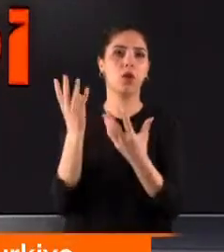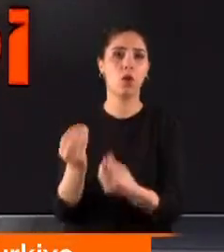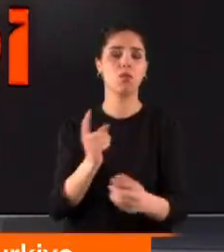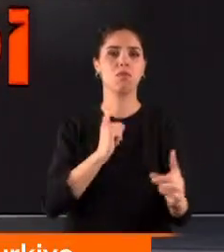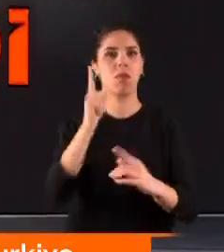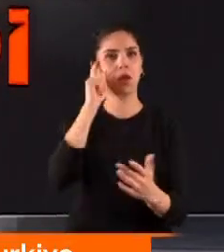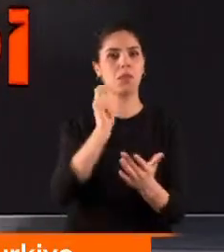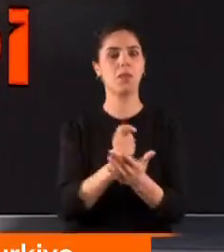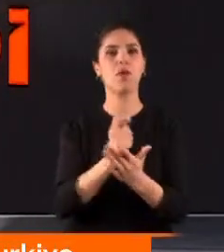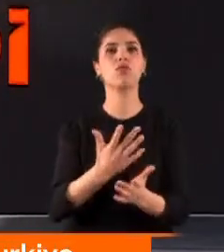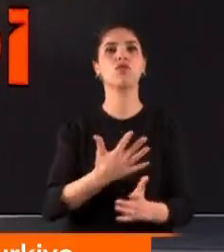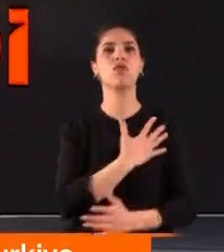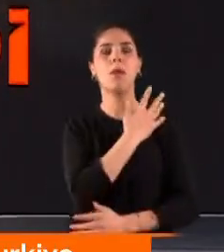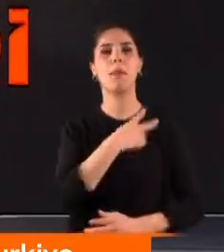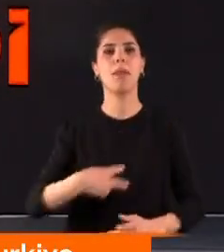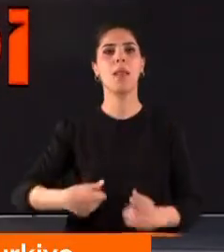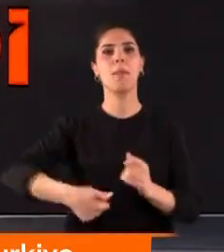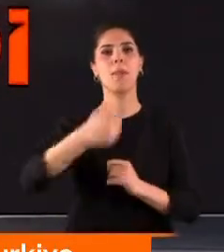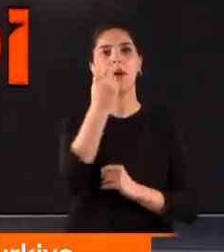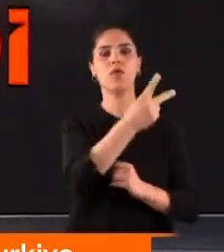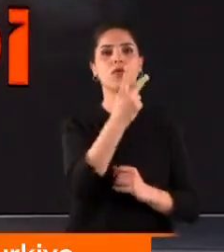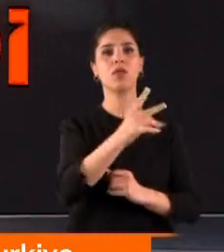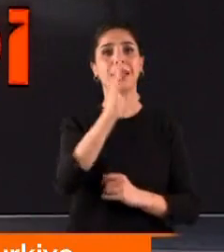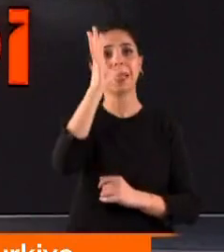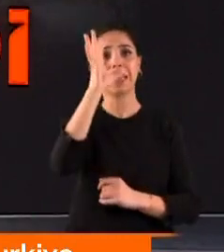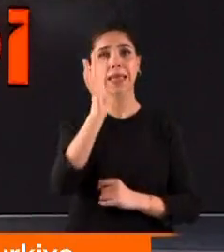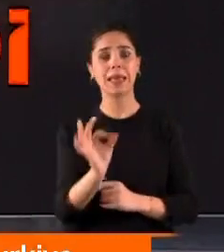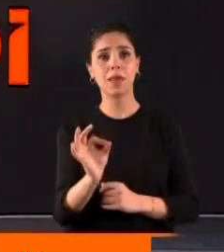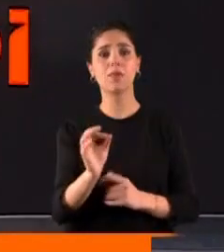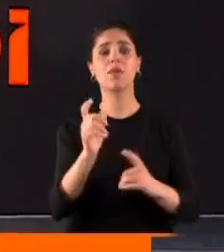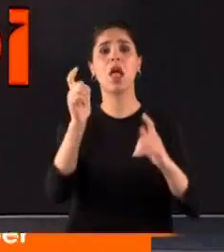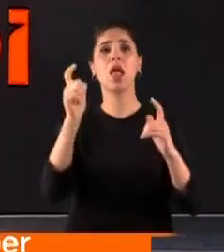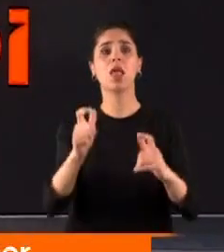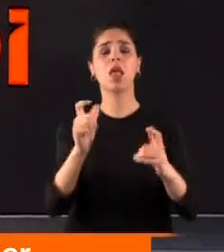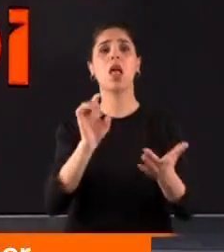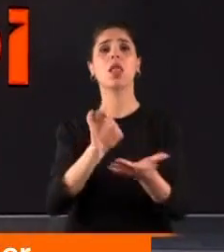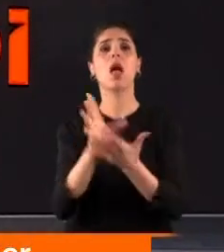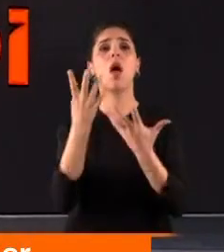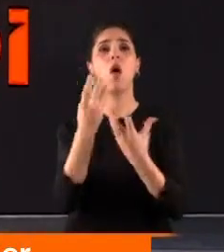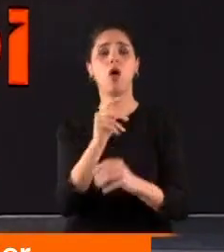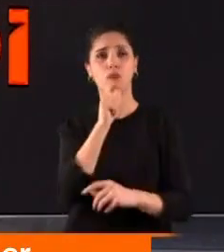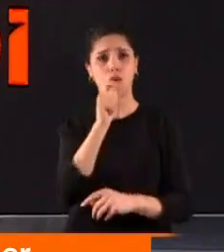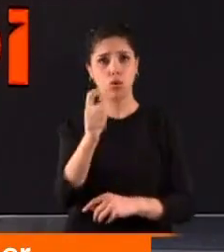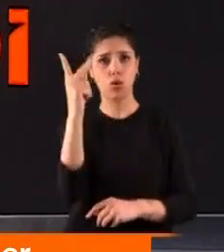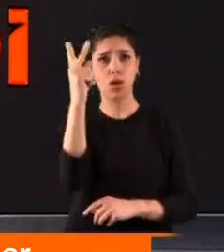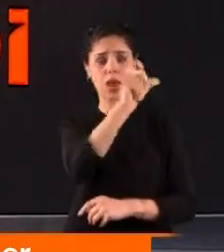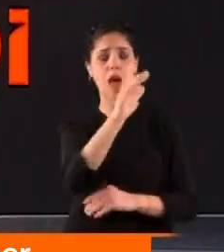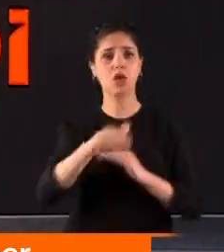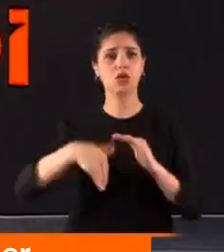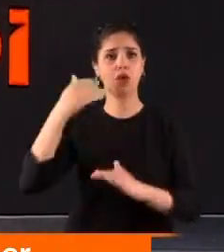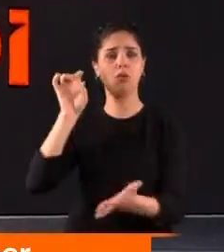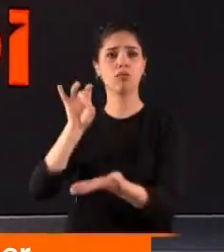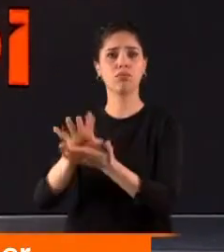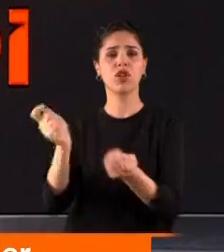soluğu mahkemede aldı. CHP'li belediye başkanının kimse yerinden olmayacak sözünden sadece 2 ay sonra kapının önüne